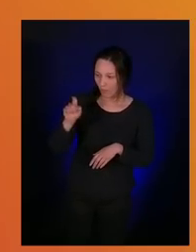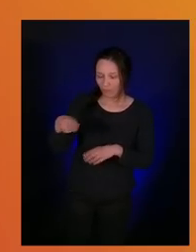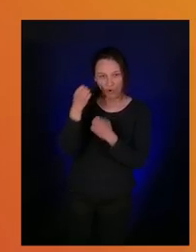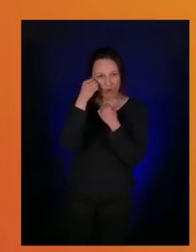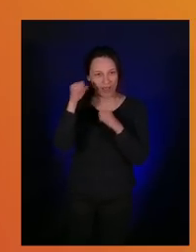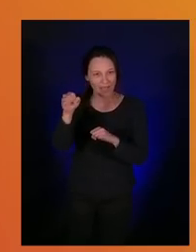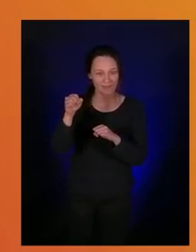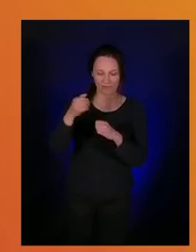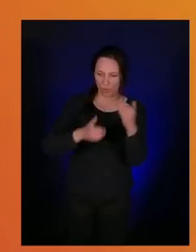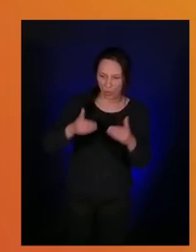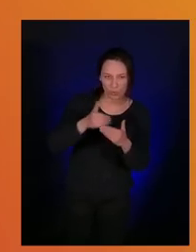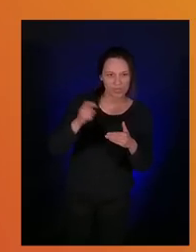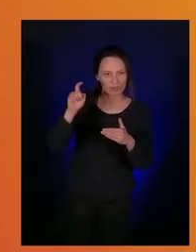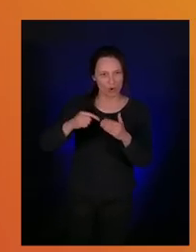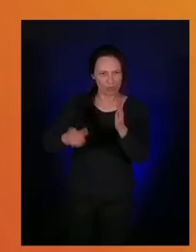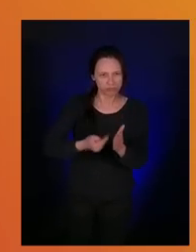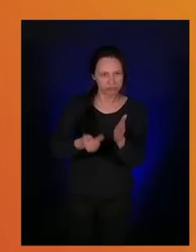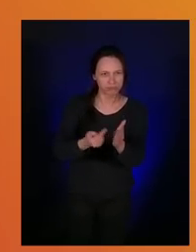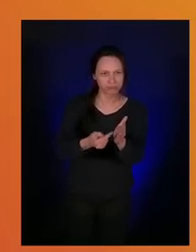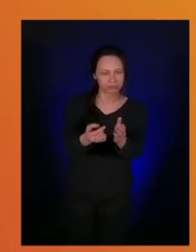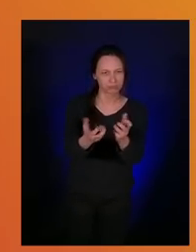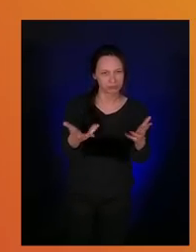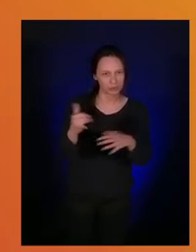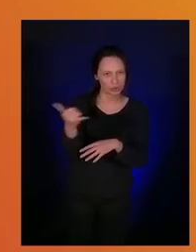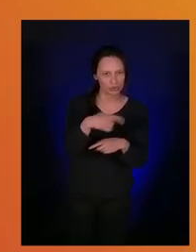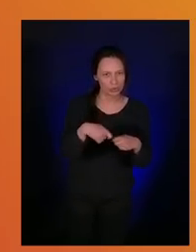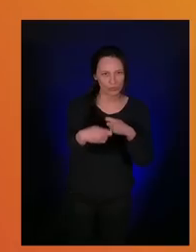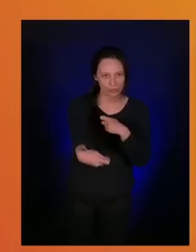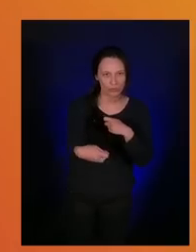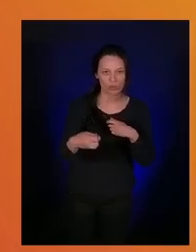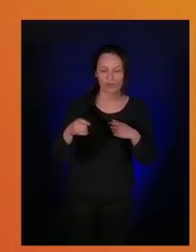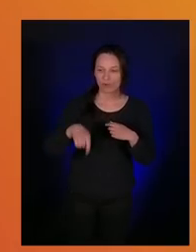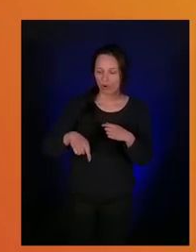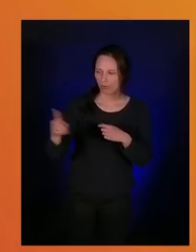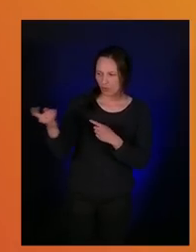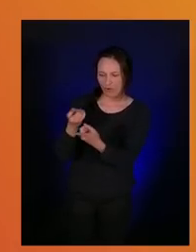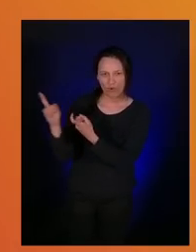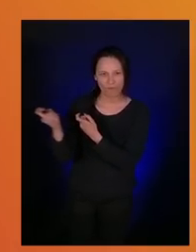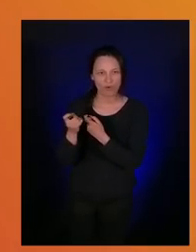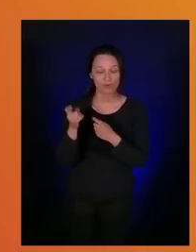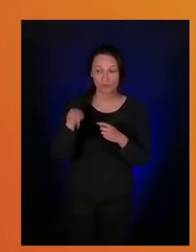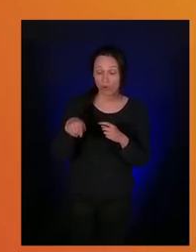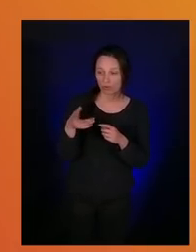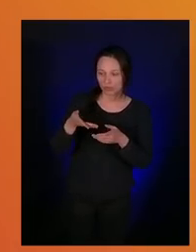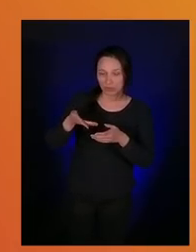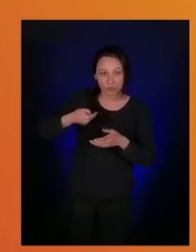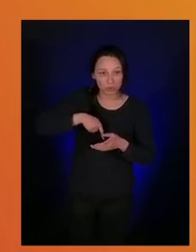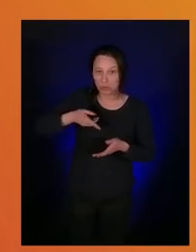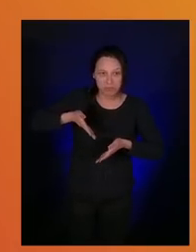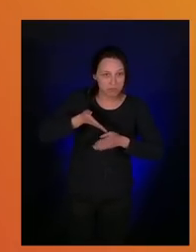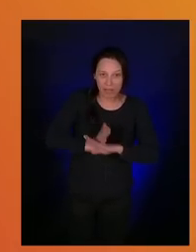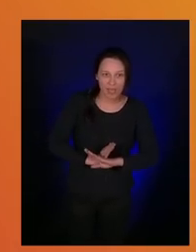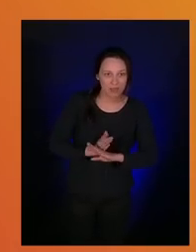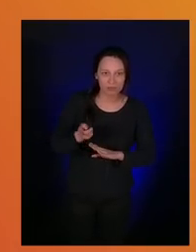construite, reconduite sur plusieurs jours par la convocation des AG, partout pour décider. Nous y sommes prêts. Nous devons